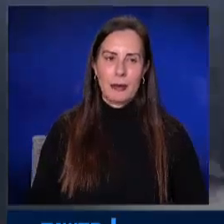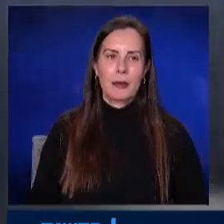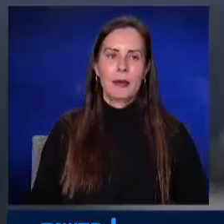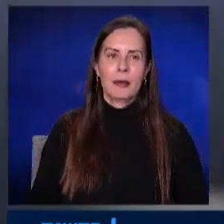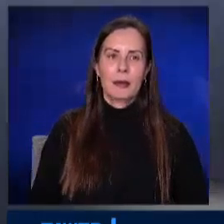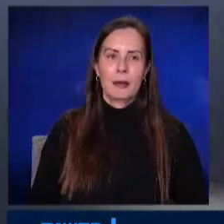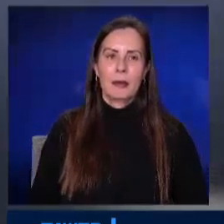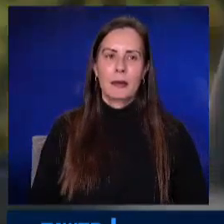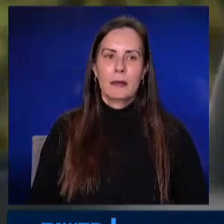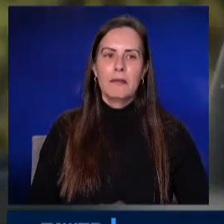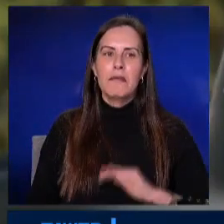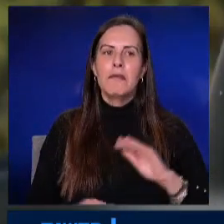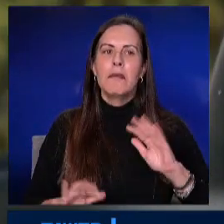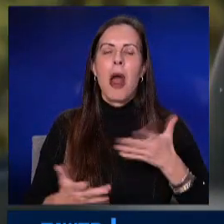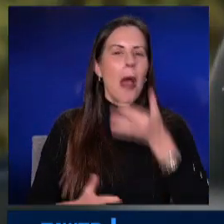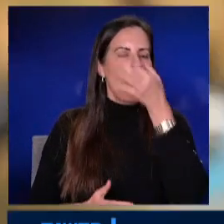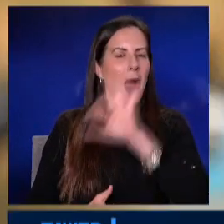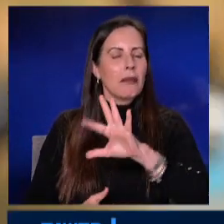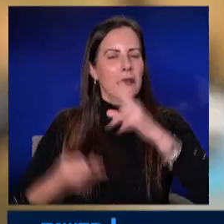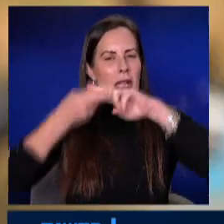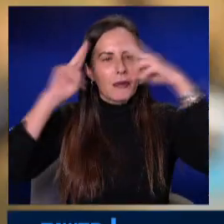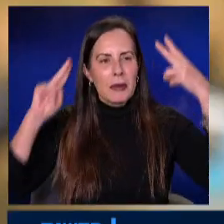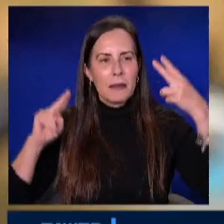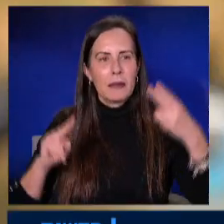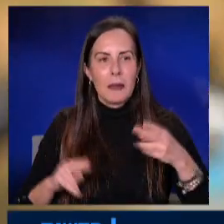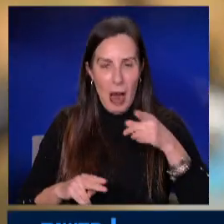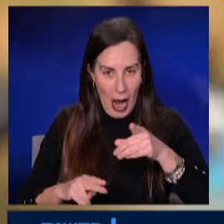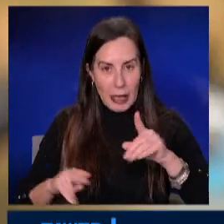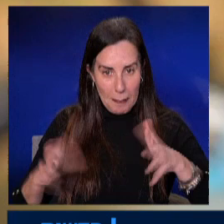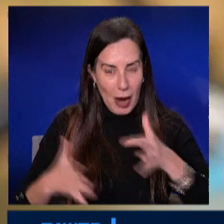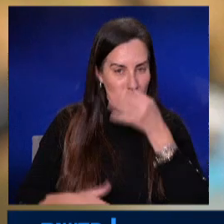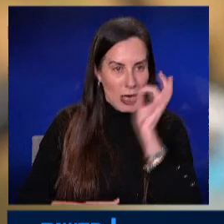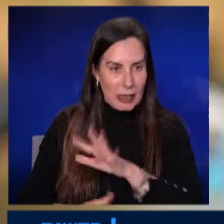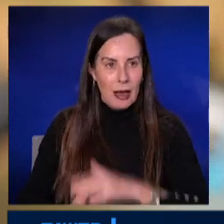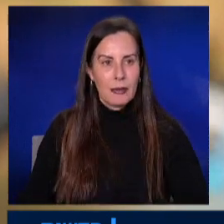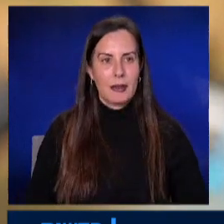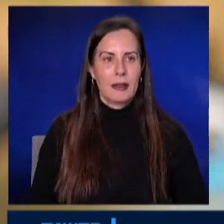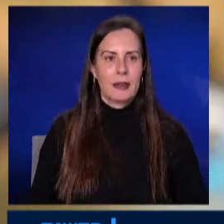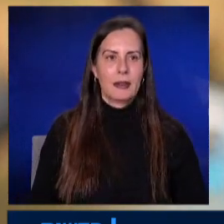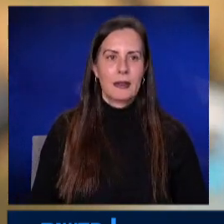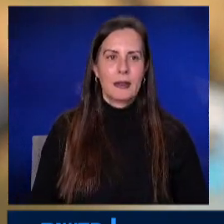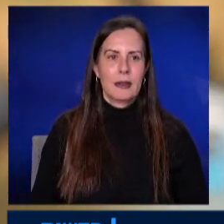הברית. What was behind your decision to get out and were you afraid then?